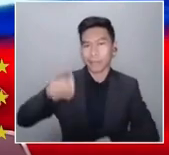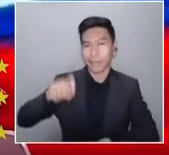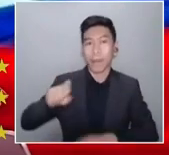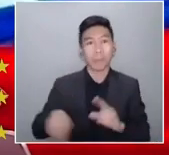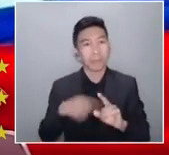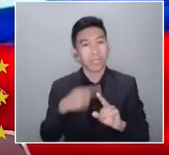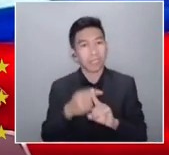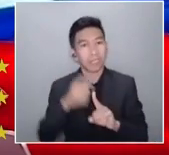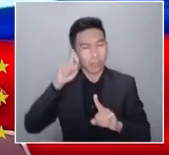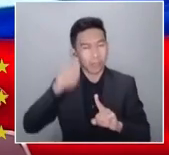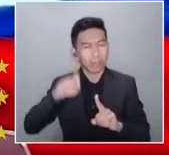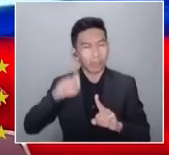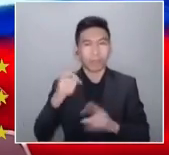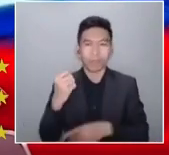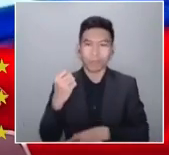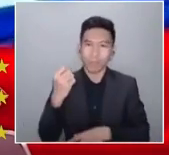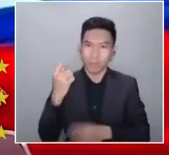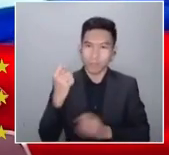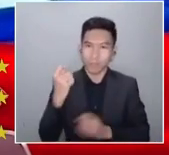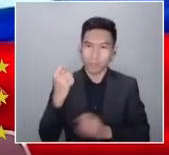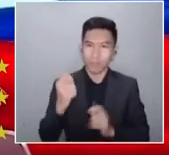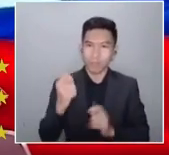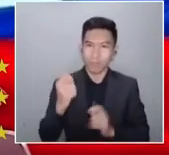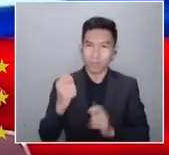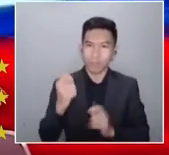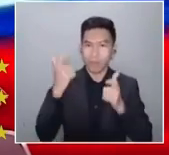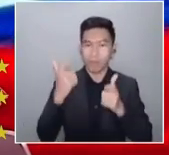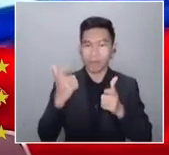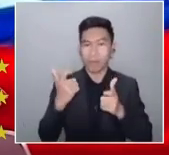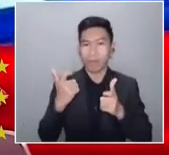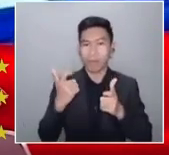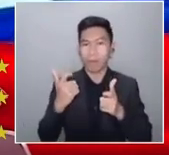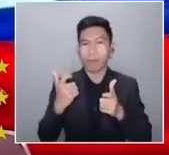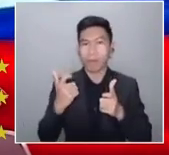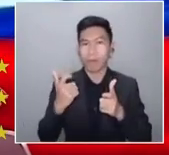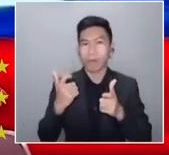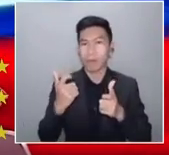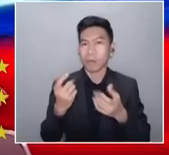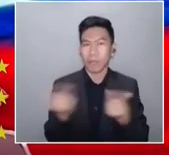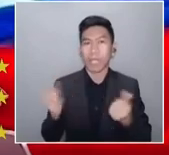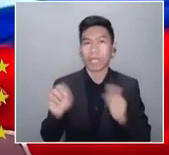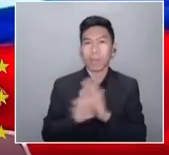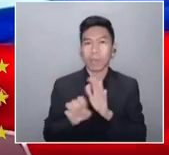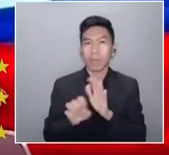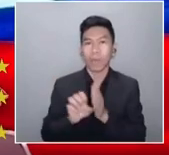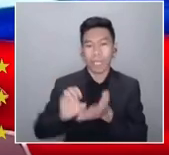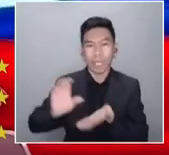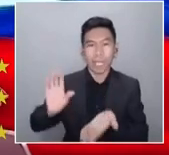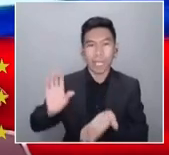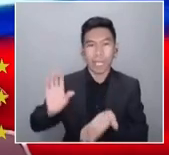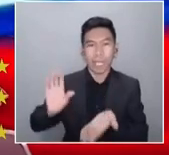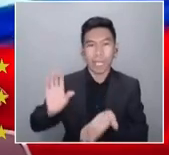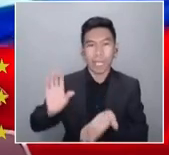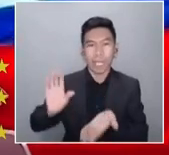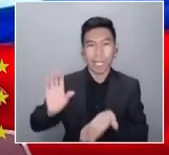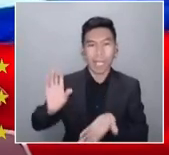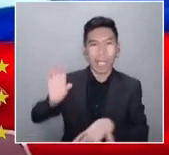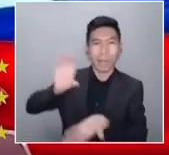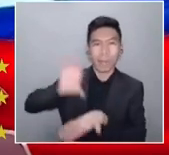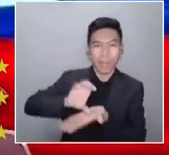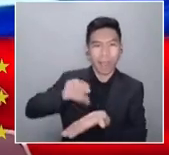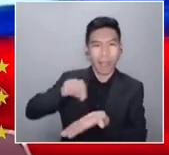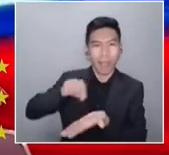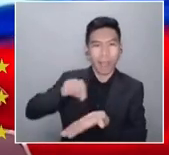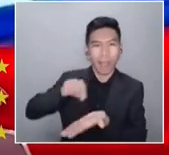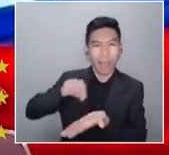mga production inputs, mataas na binhi, mataas na presyo ng fertilizer, kakulangan sa infrastruktura,